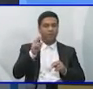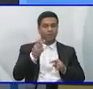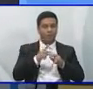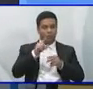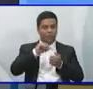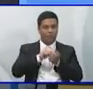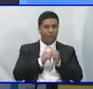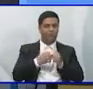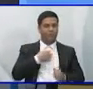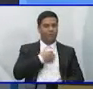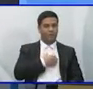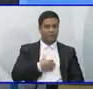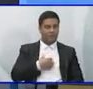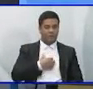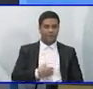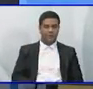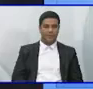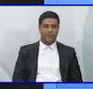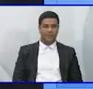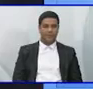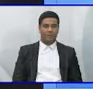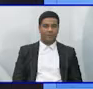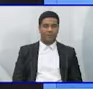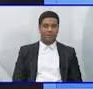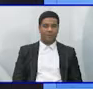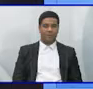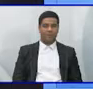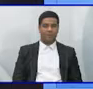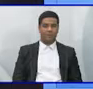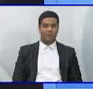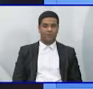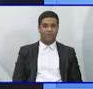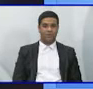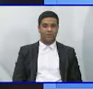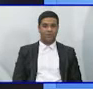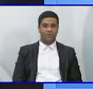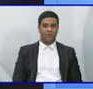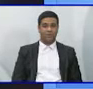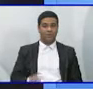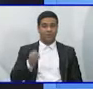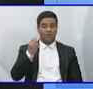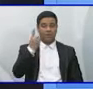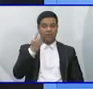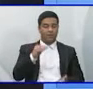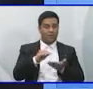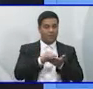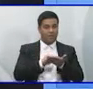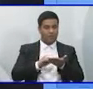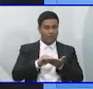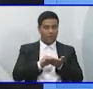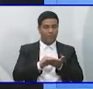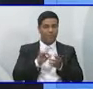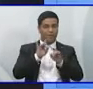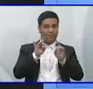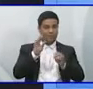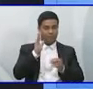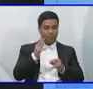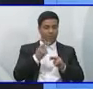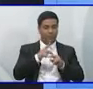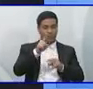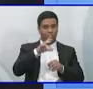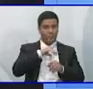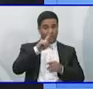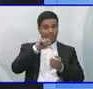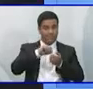yod olishingiz zarur bo'ladi. Demakki, yana bir takrorlab olishimiz uchun